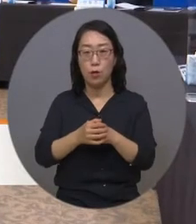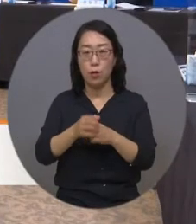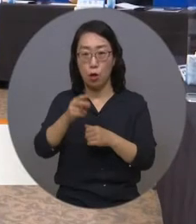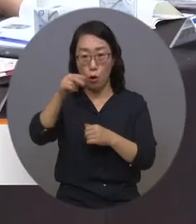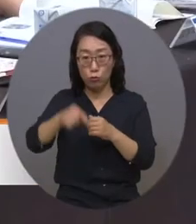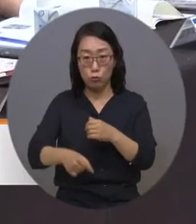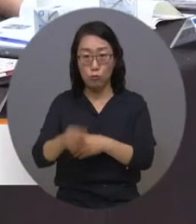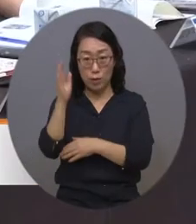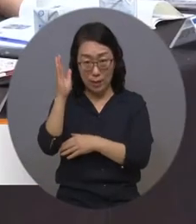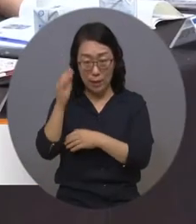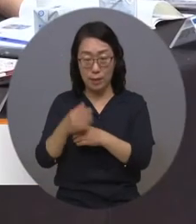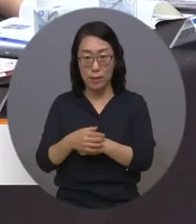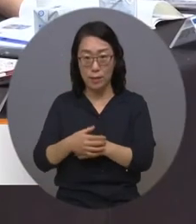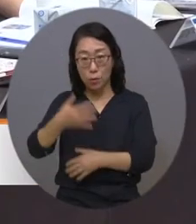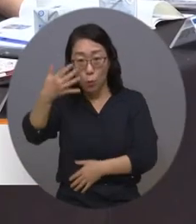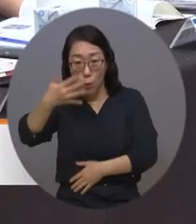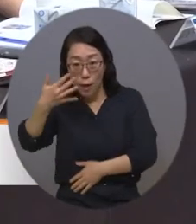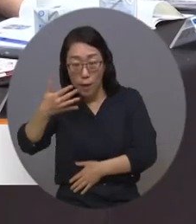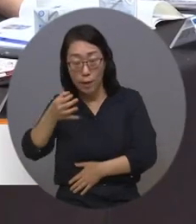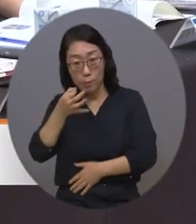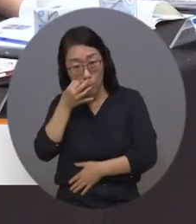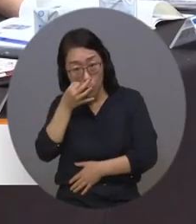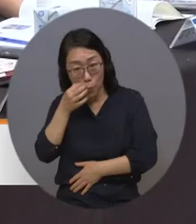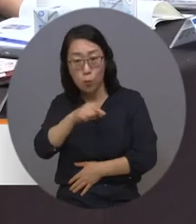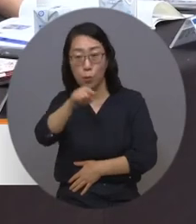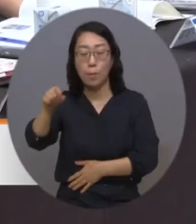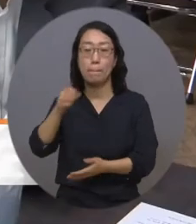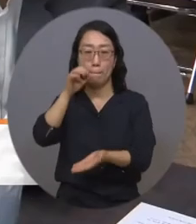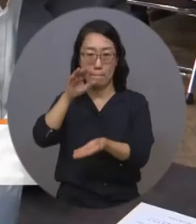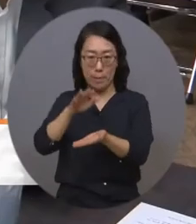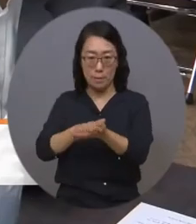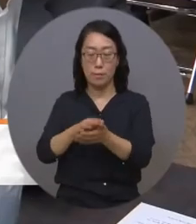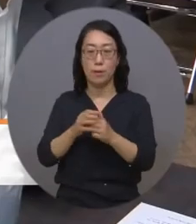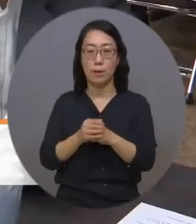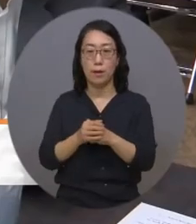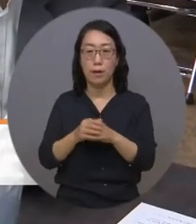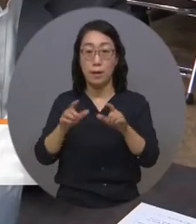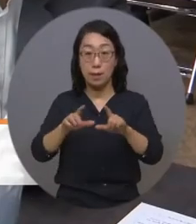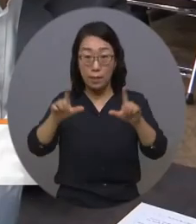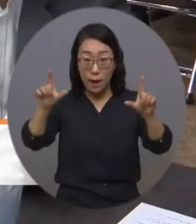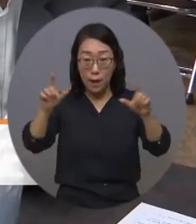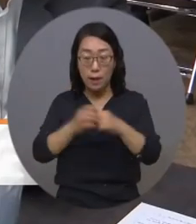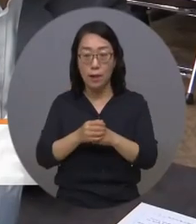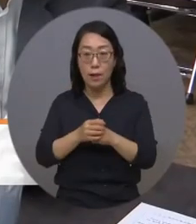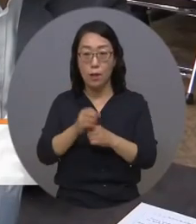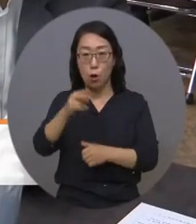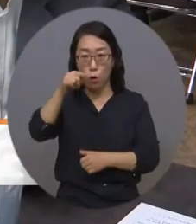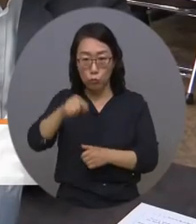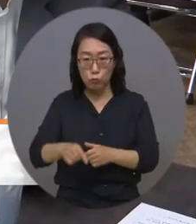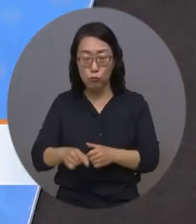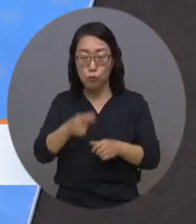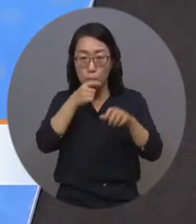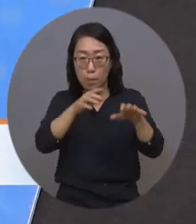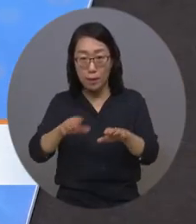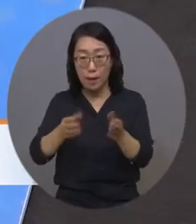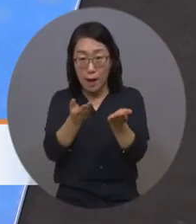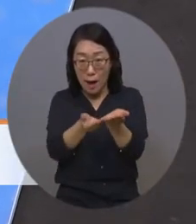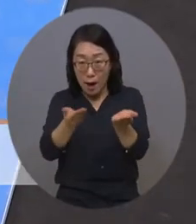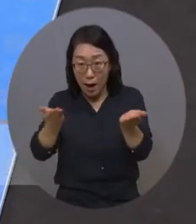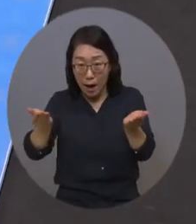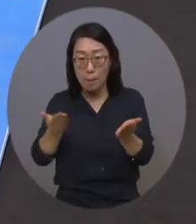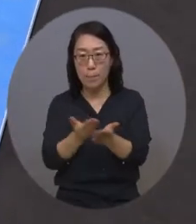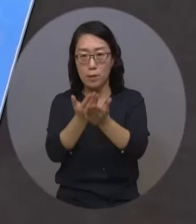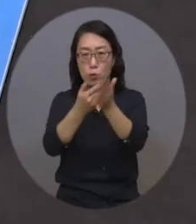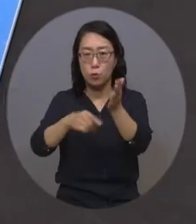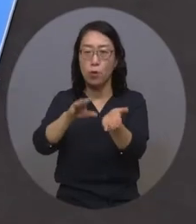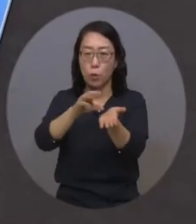통해 시민에게 온라인 생중계됐습니다. 이날 심포지엄은 여수항 발전을 견인할 다양한 사업